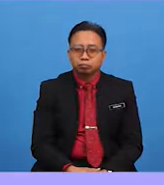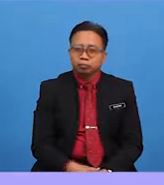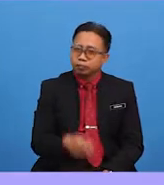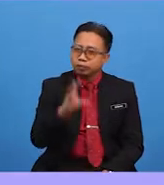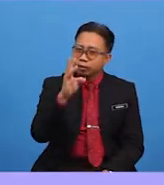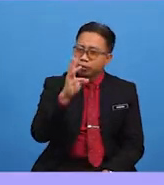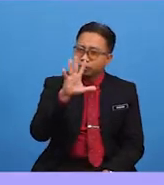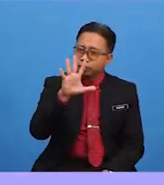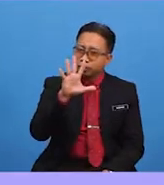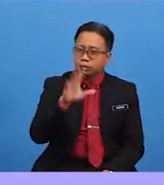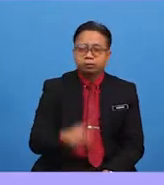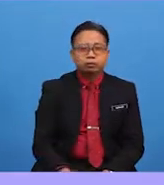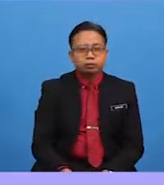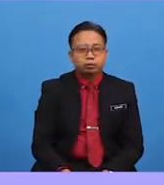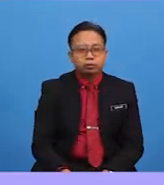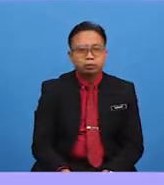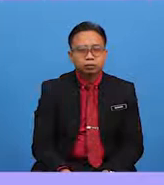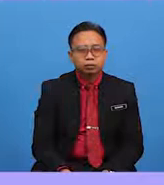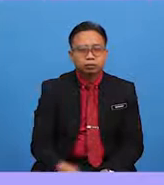Perkataan yang kelima,